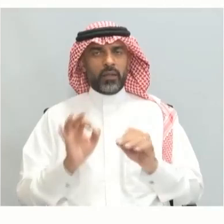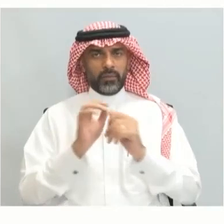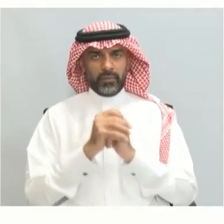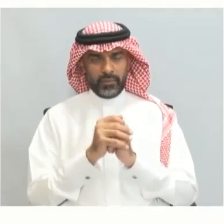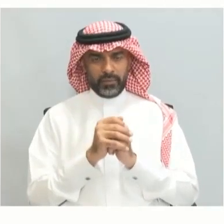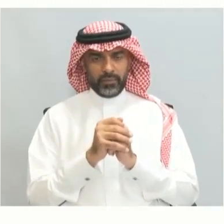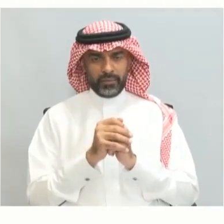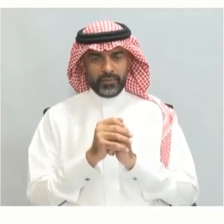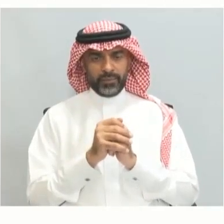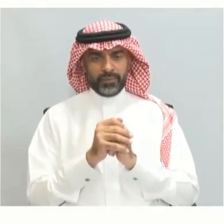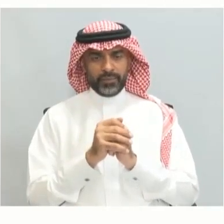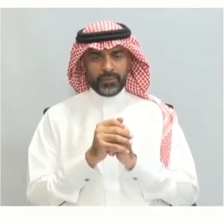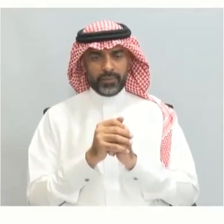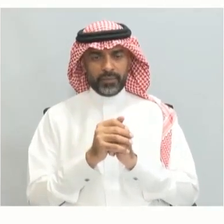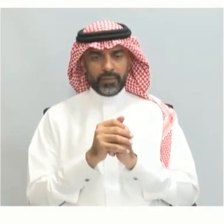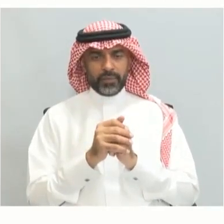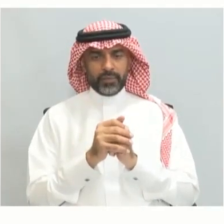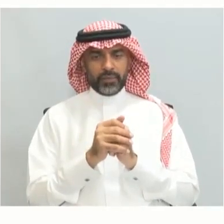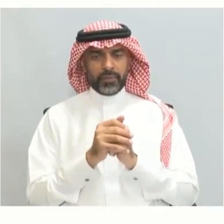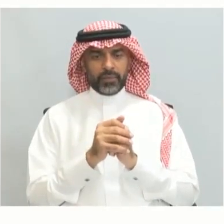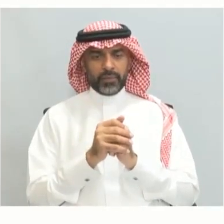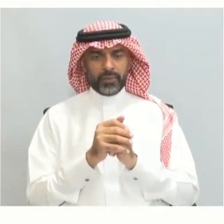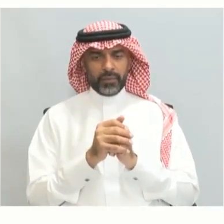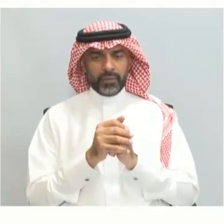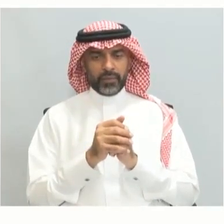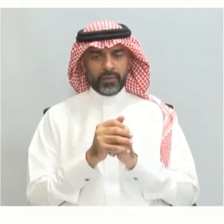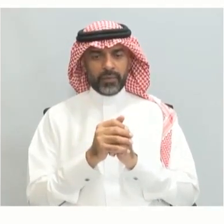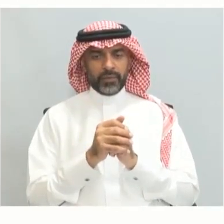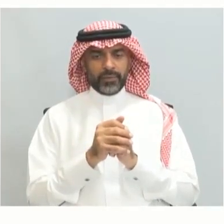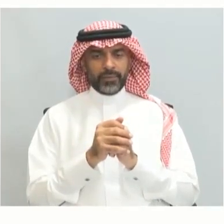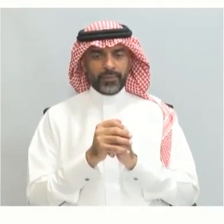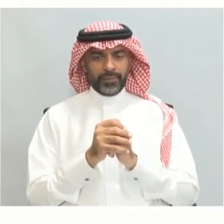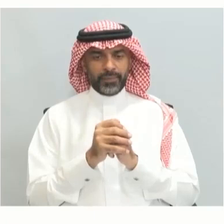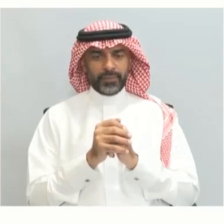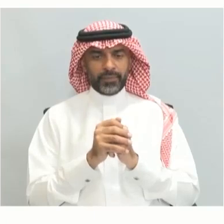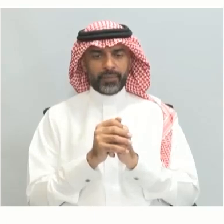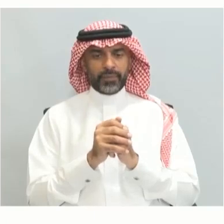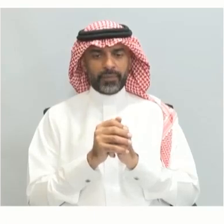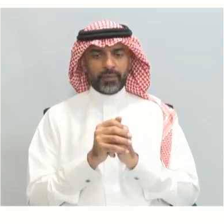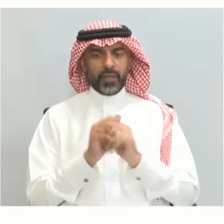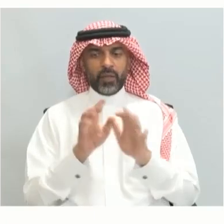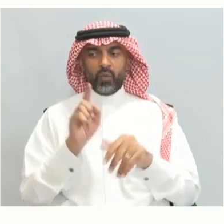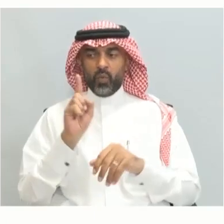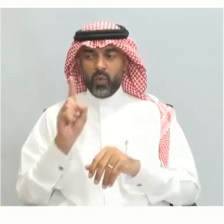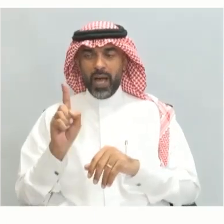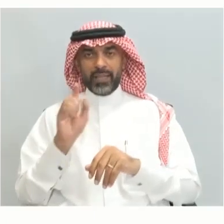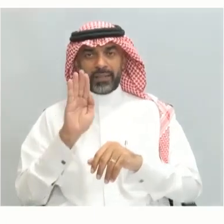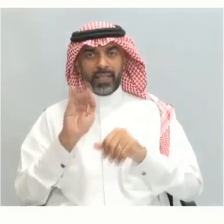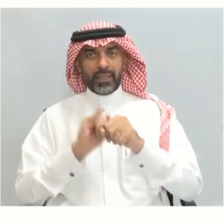الطبيعه اي ان الوا سمي يقابله ابنائ وبنات الطلاب 100000